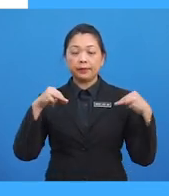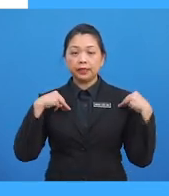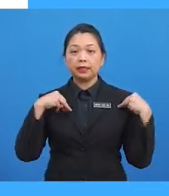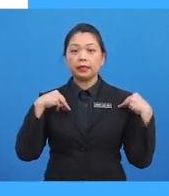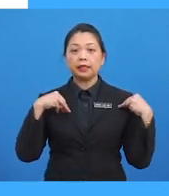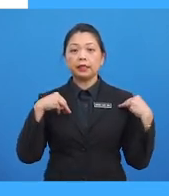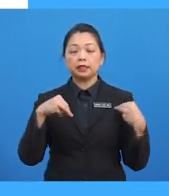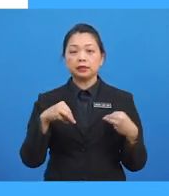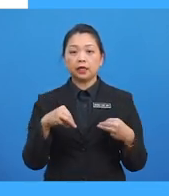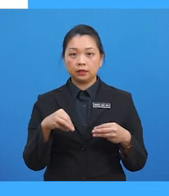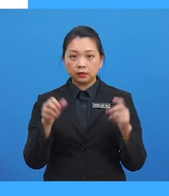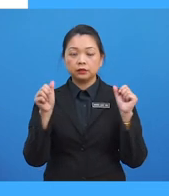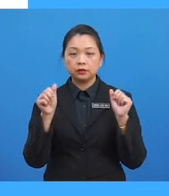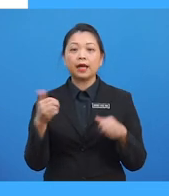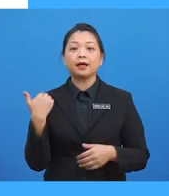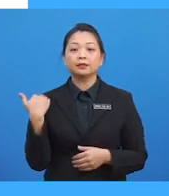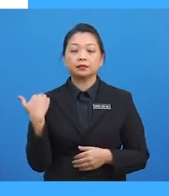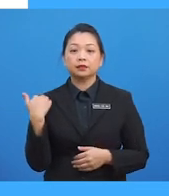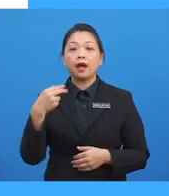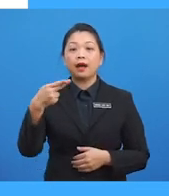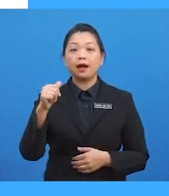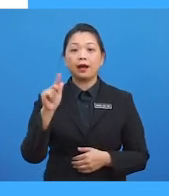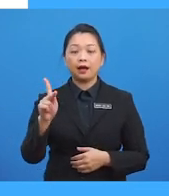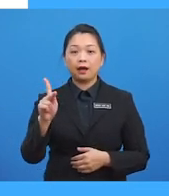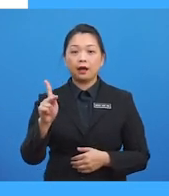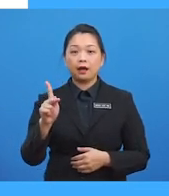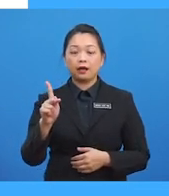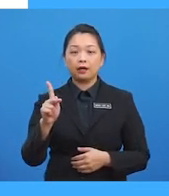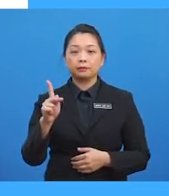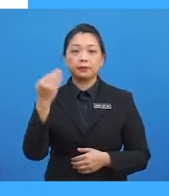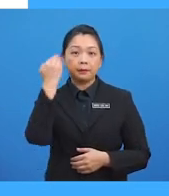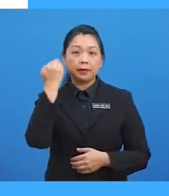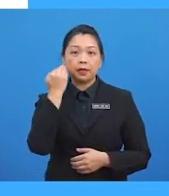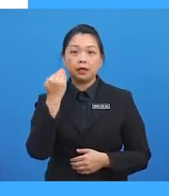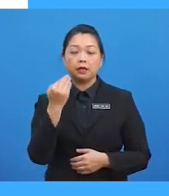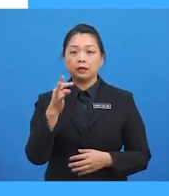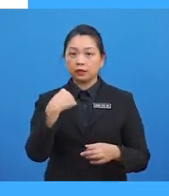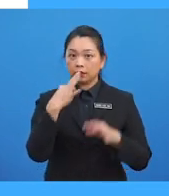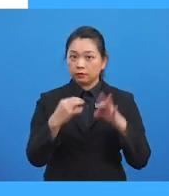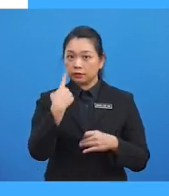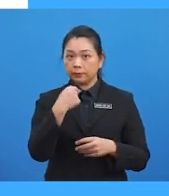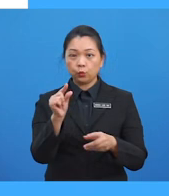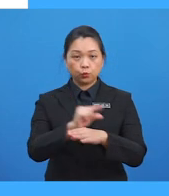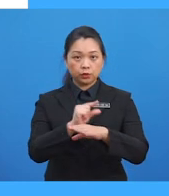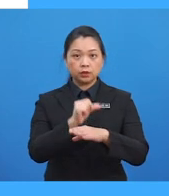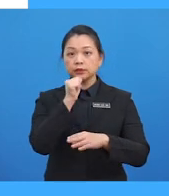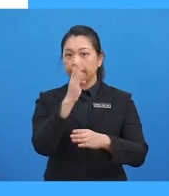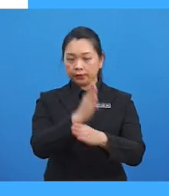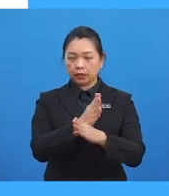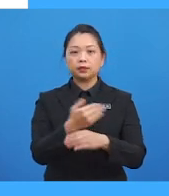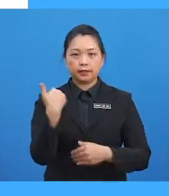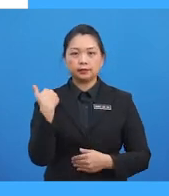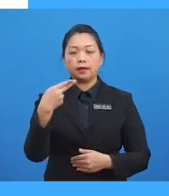mahkamah terhadap sesiapa yang menggunakan reka cipta miliknya tanpa kebenaran. Ketujuh,